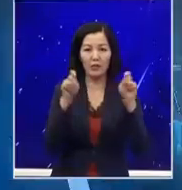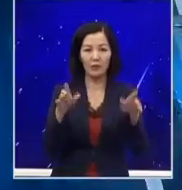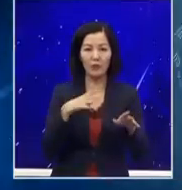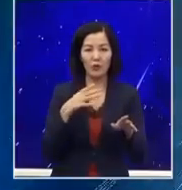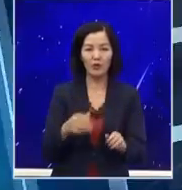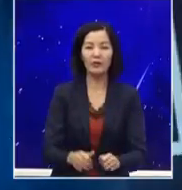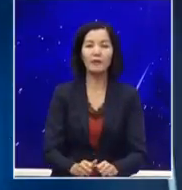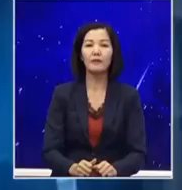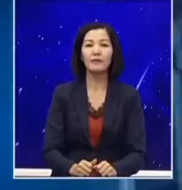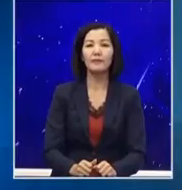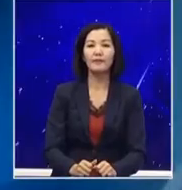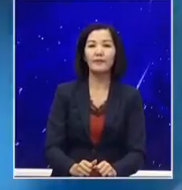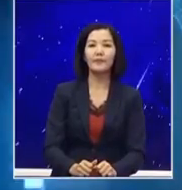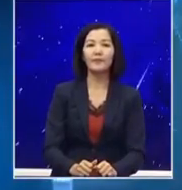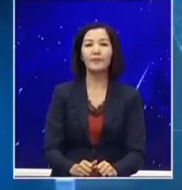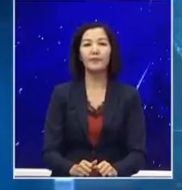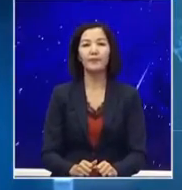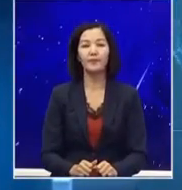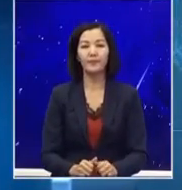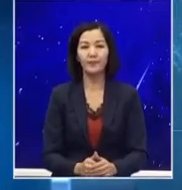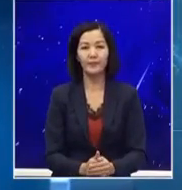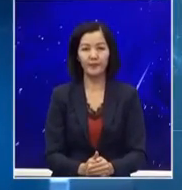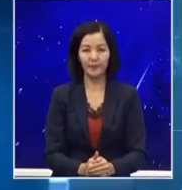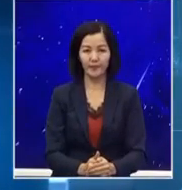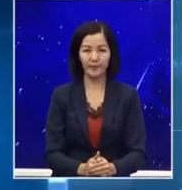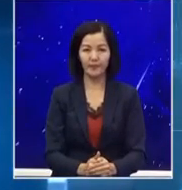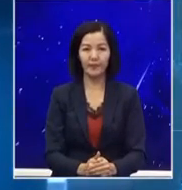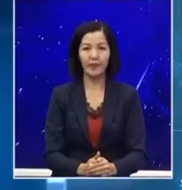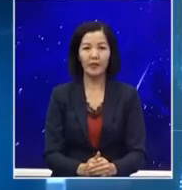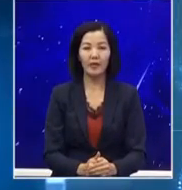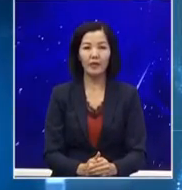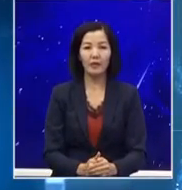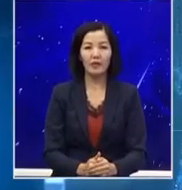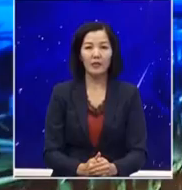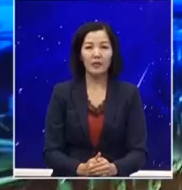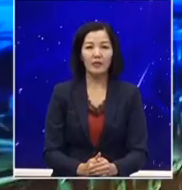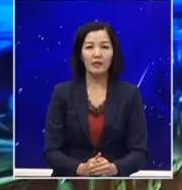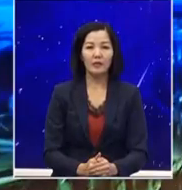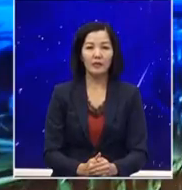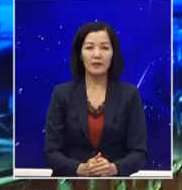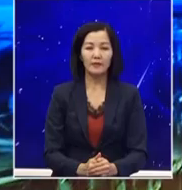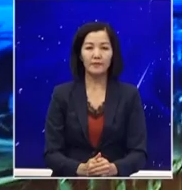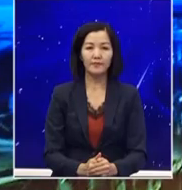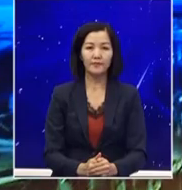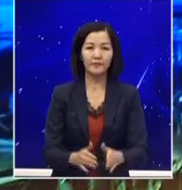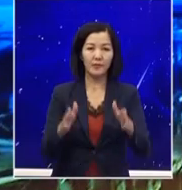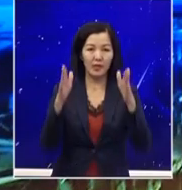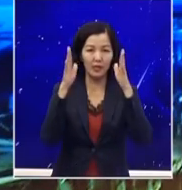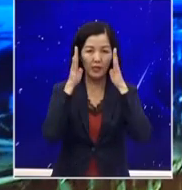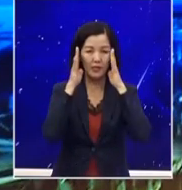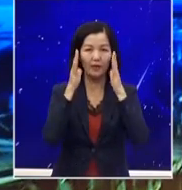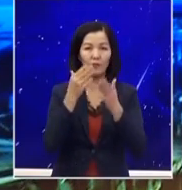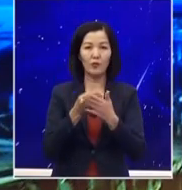берілген. Құрманжан Қасымжанұлы, Аманжол Жәнкешев, Жетісу арнасы. Ислам құндылықтарын